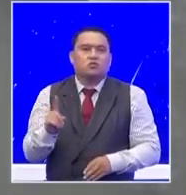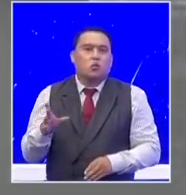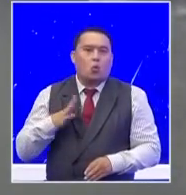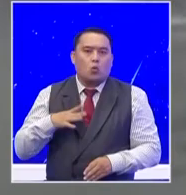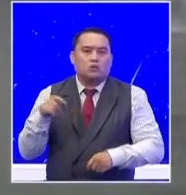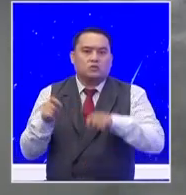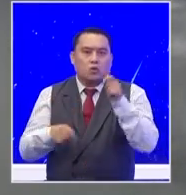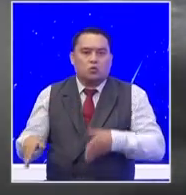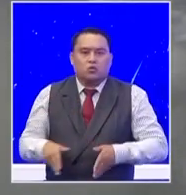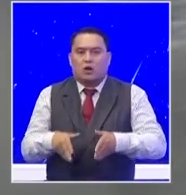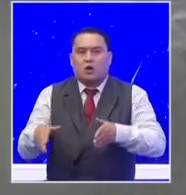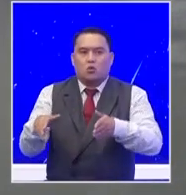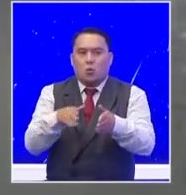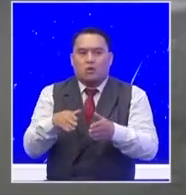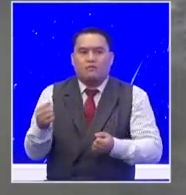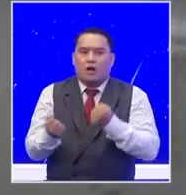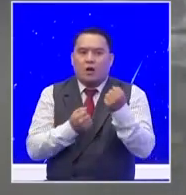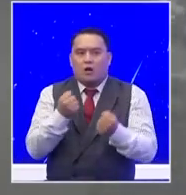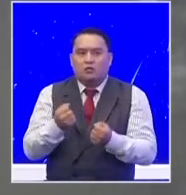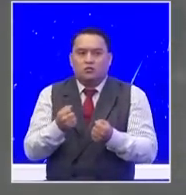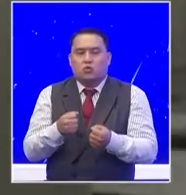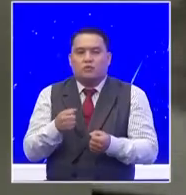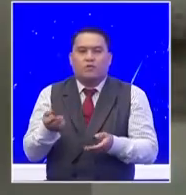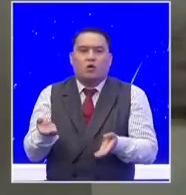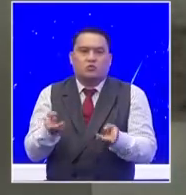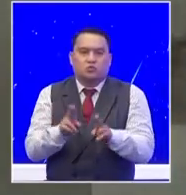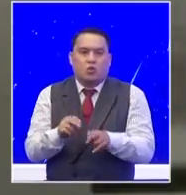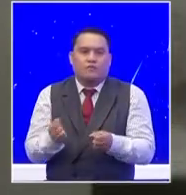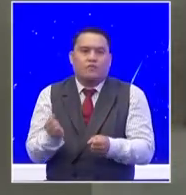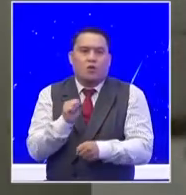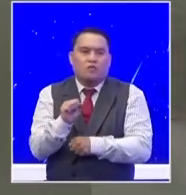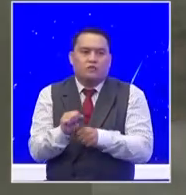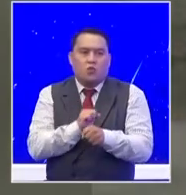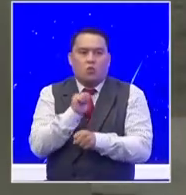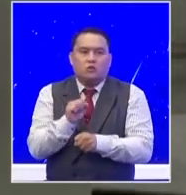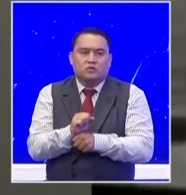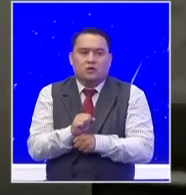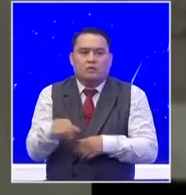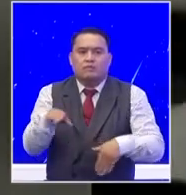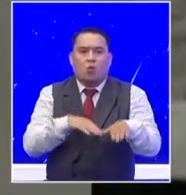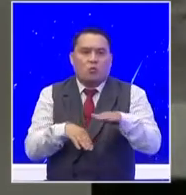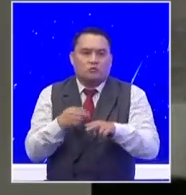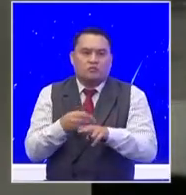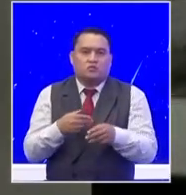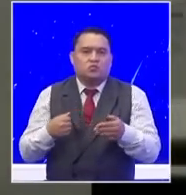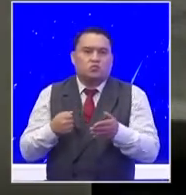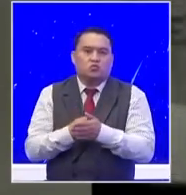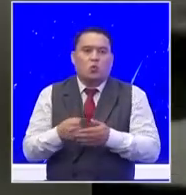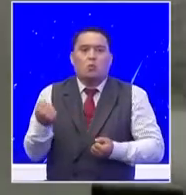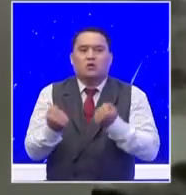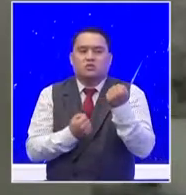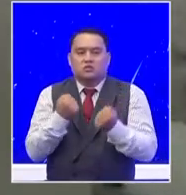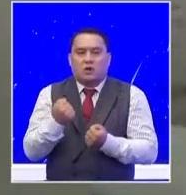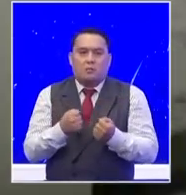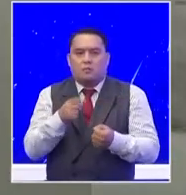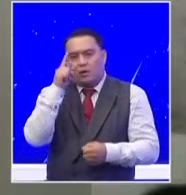как дождем залило дороги. Автомобили глохнут. Во дворах микрорайонов люди едва ли не вплавь добираются к машинам. Отметим, что